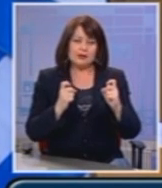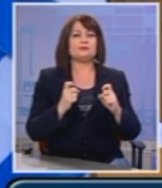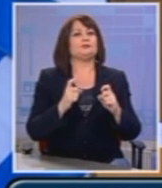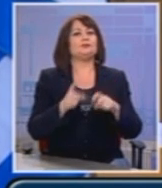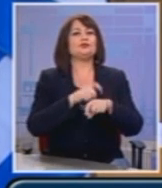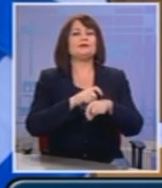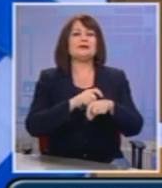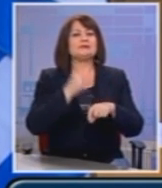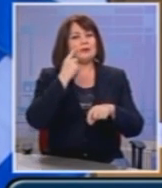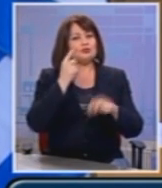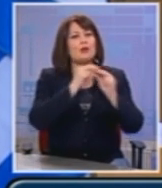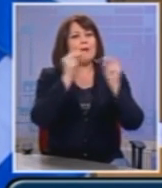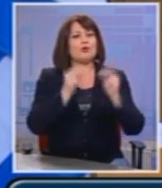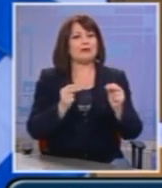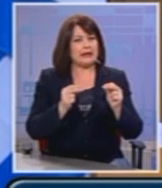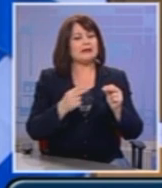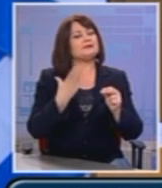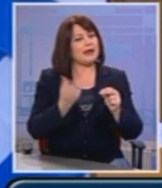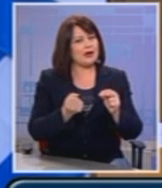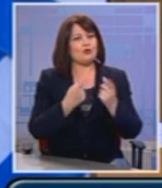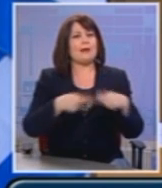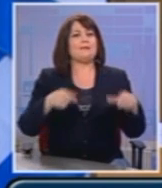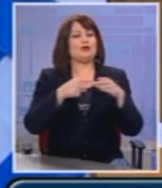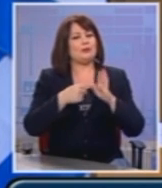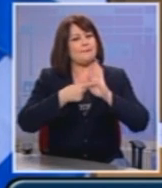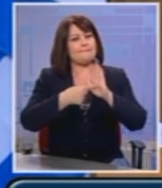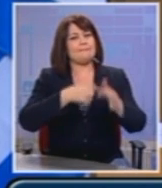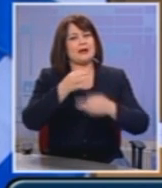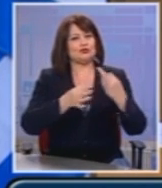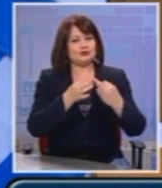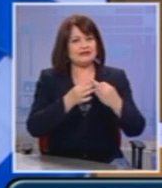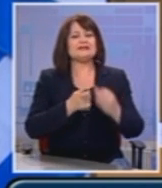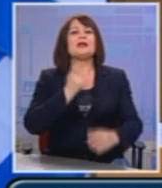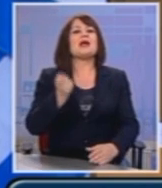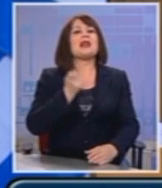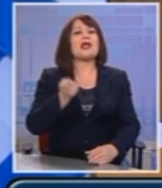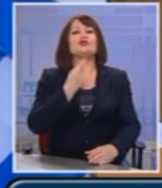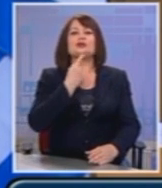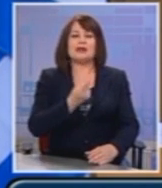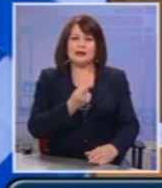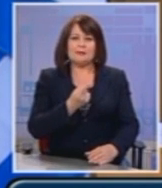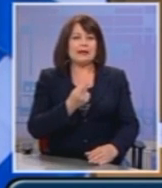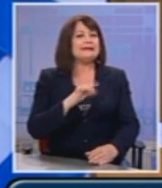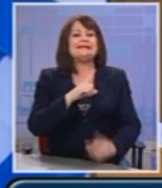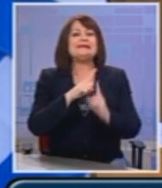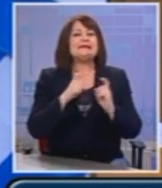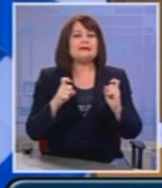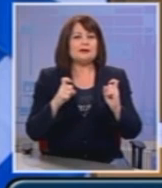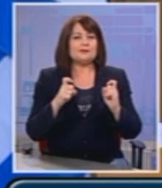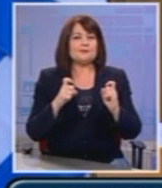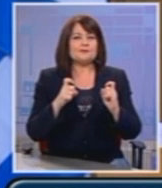ήδη τα πρώτα συμπεράσματα της επιτροπής που κατατάσσουν το χρέος αυτό στην κατηγορία